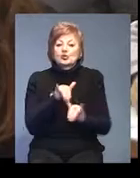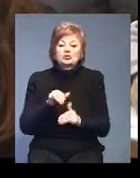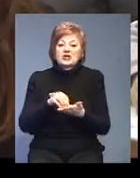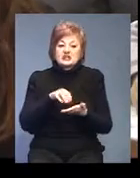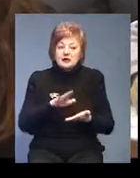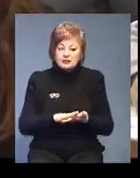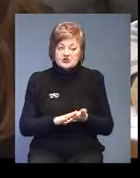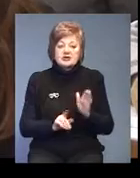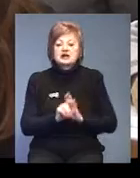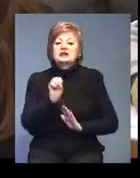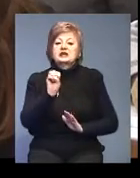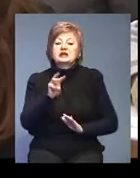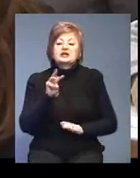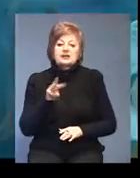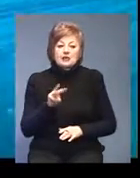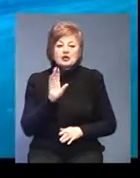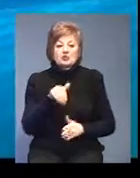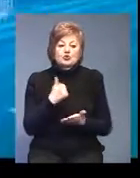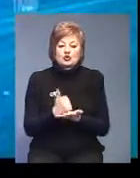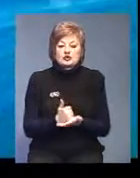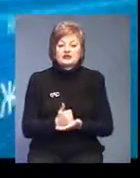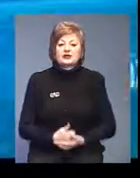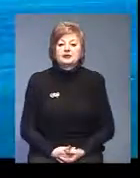19 березня триватиме реєстрація на основне ЗНО.